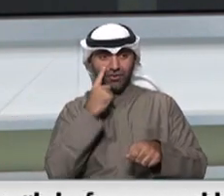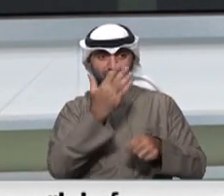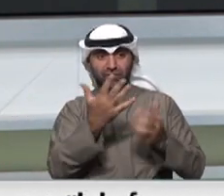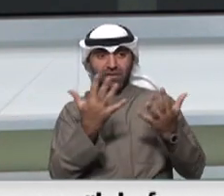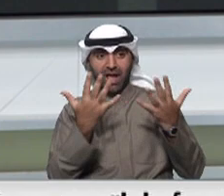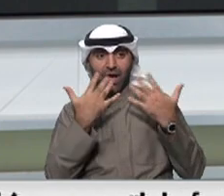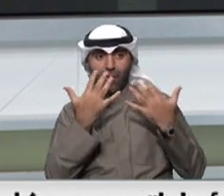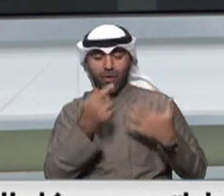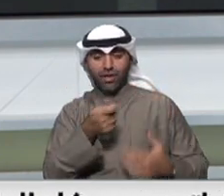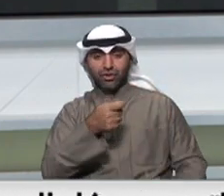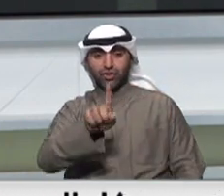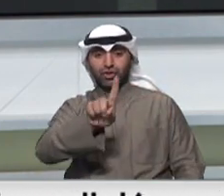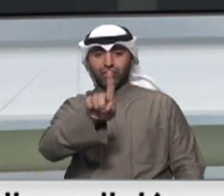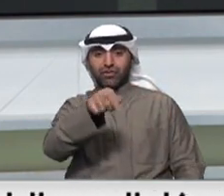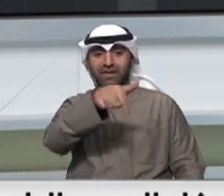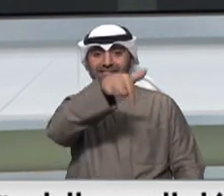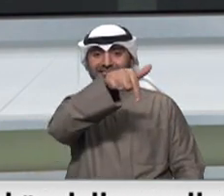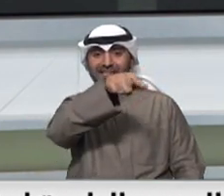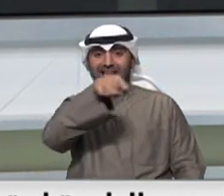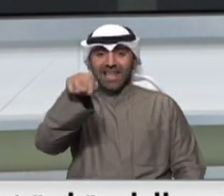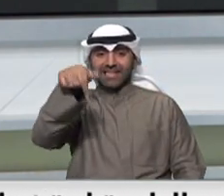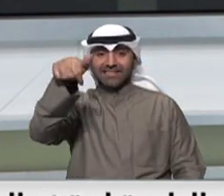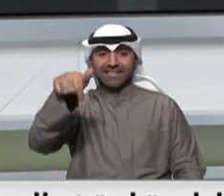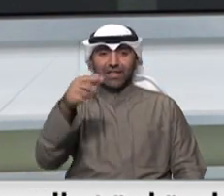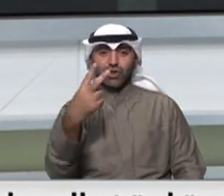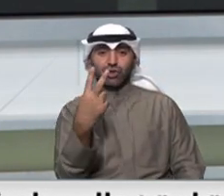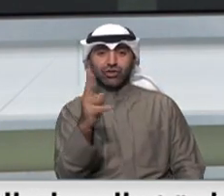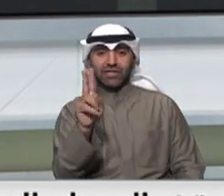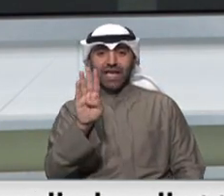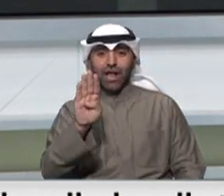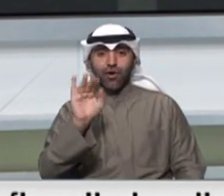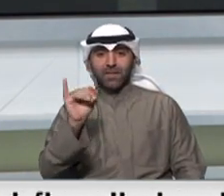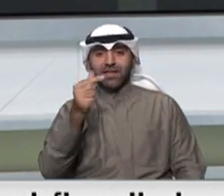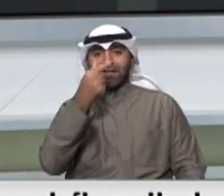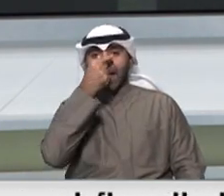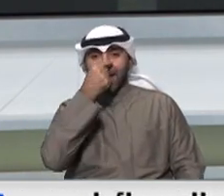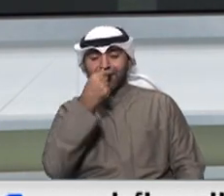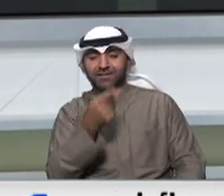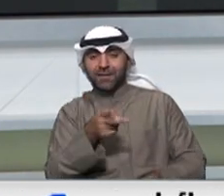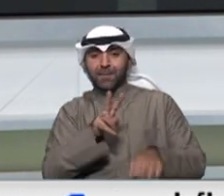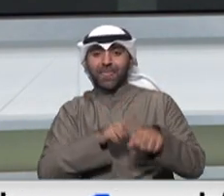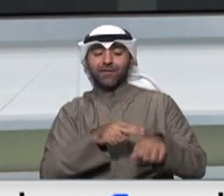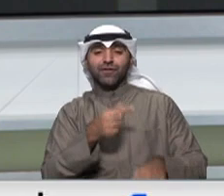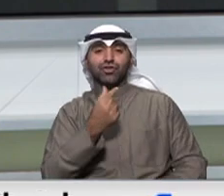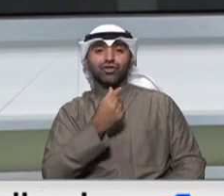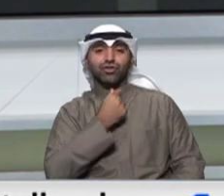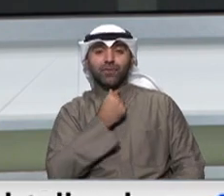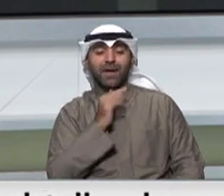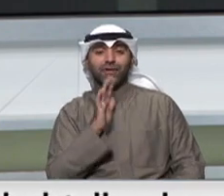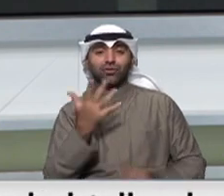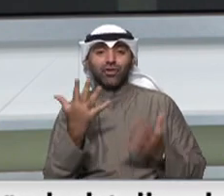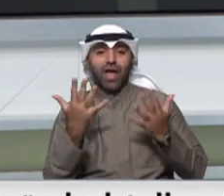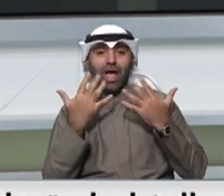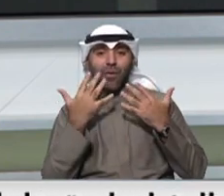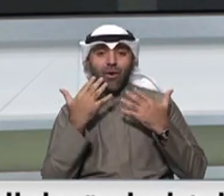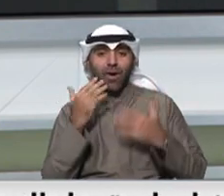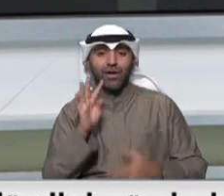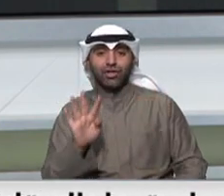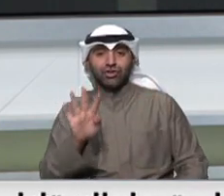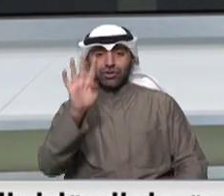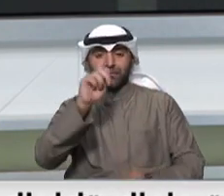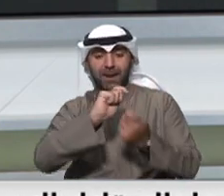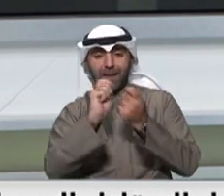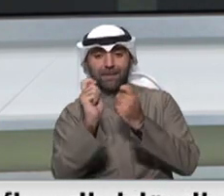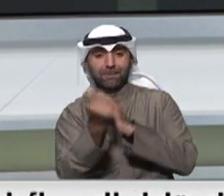مع عبور للسحب يقلب الهواء الى شمال غربي في يوم الجمعه من 6 الى 28 سرعه الرياح والعظمى 25 درجه مئويه